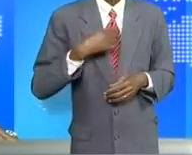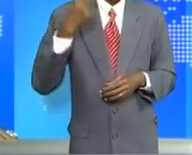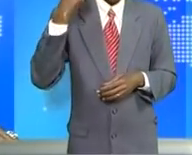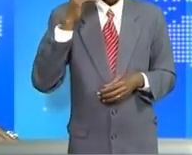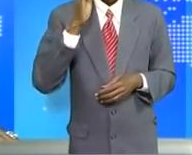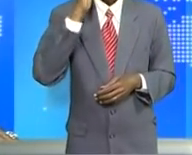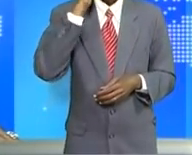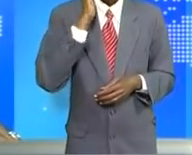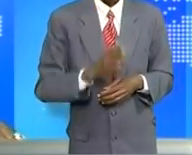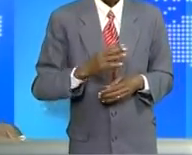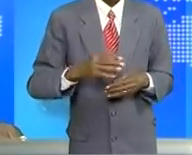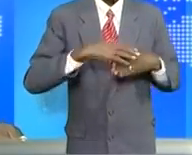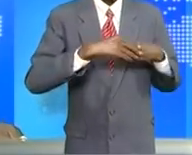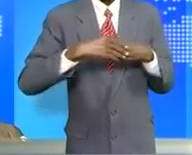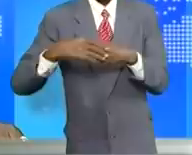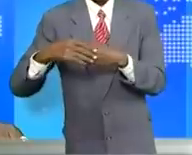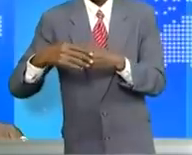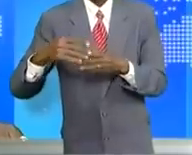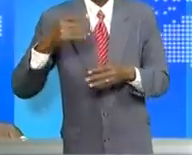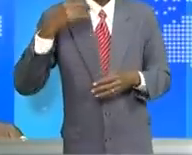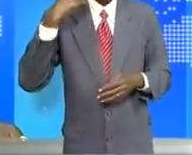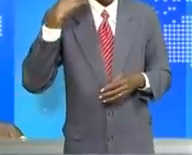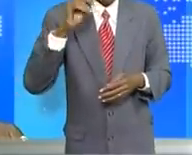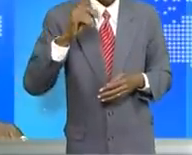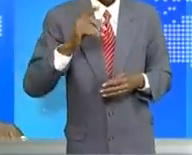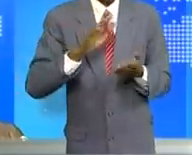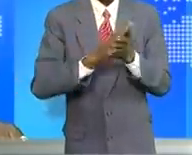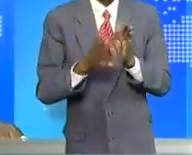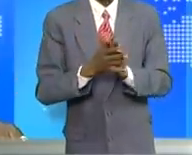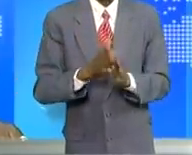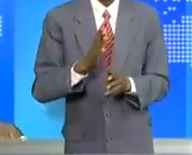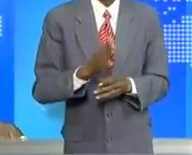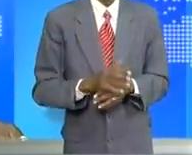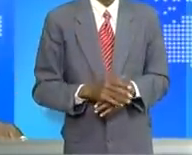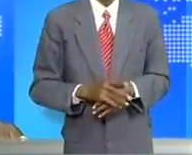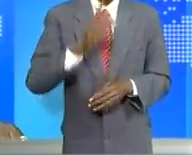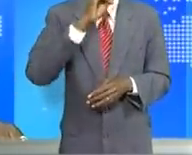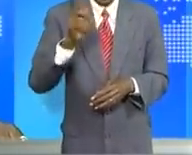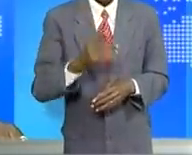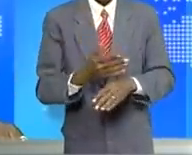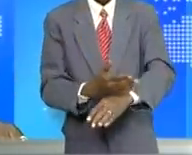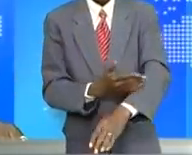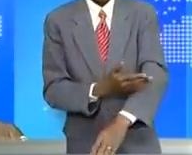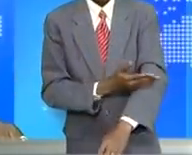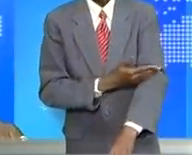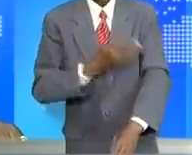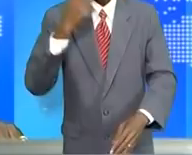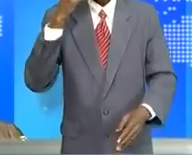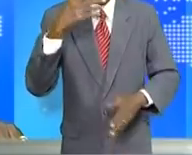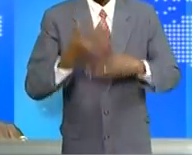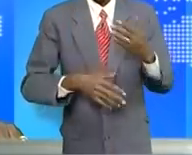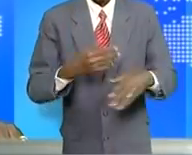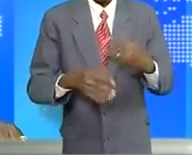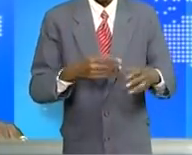plaider pour la représentativité des femmes dans la gestion du pays. Pour ce faire, la ministre d'État en charge du portefeuille les a reçues.